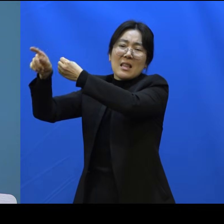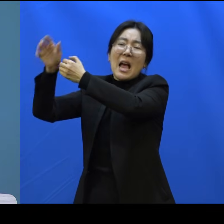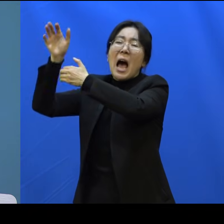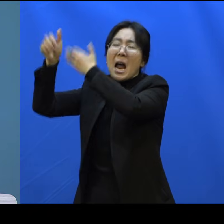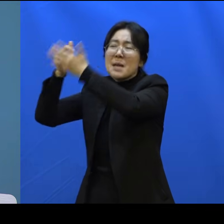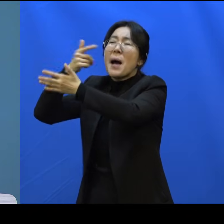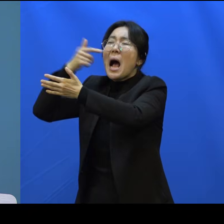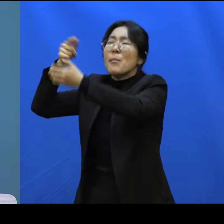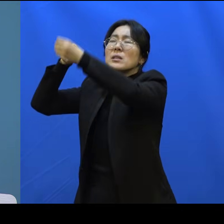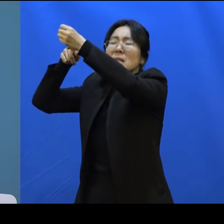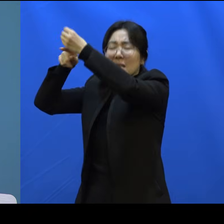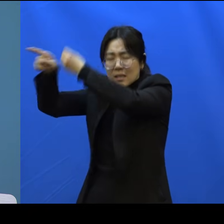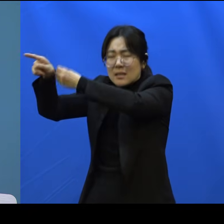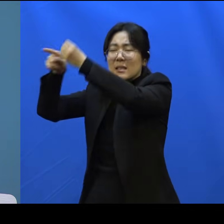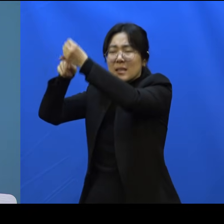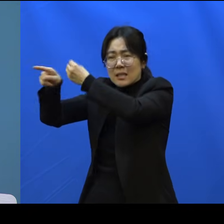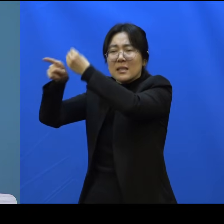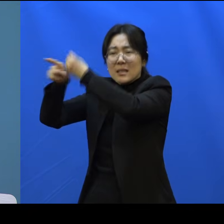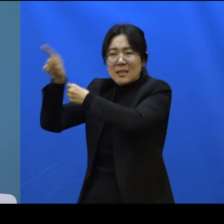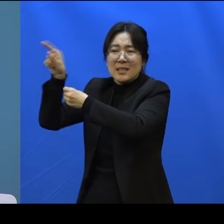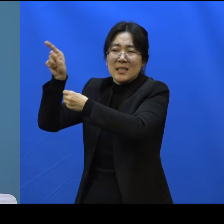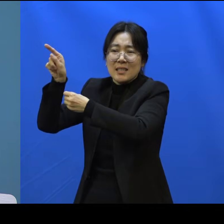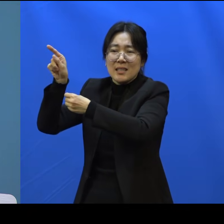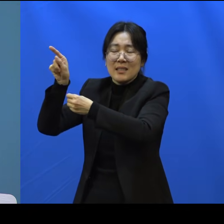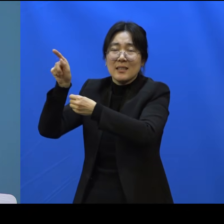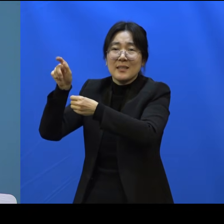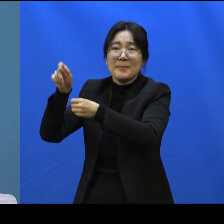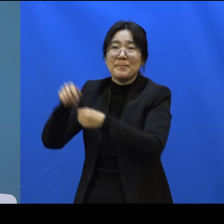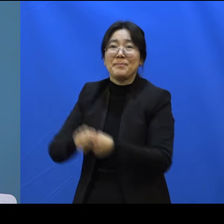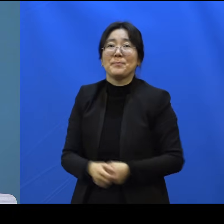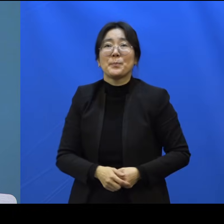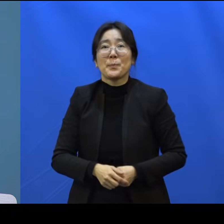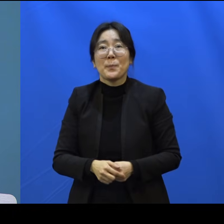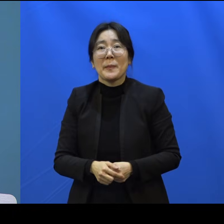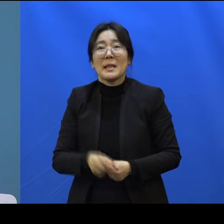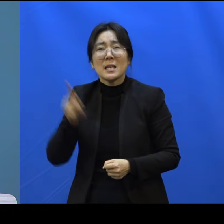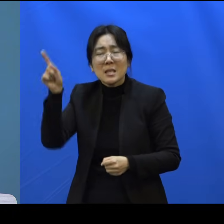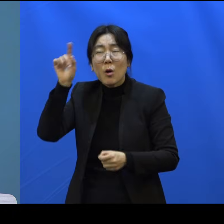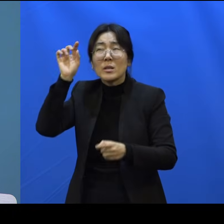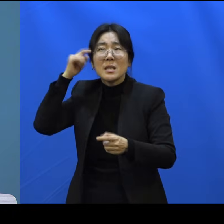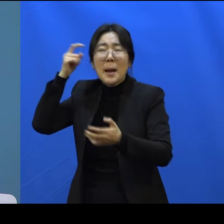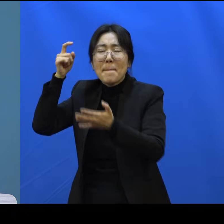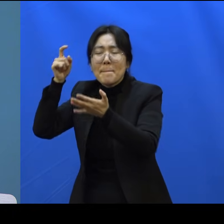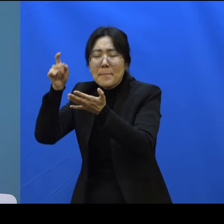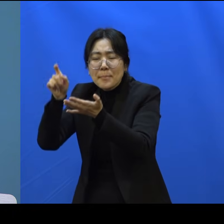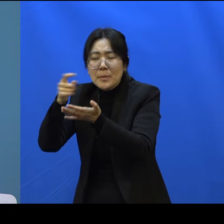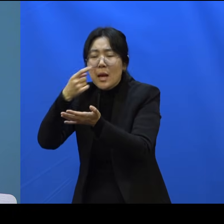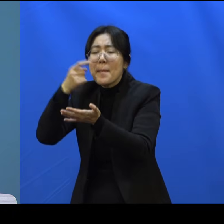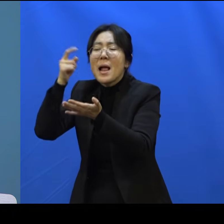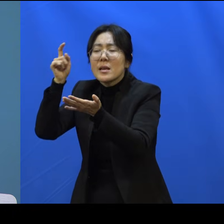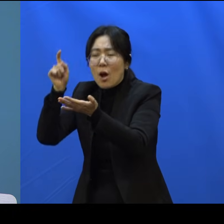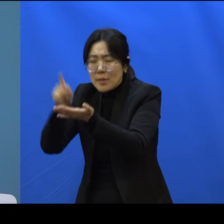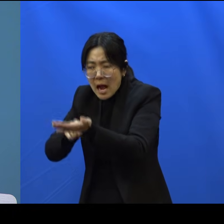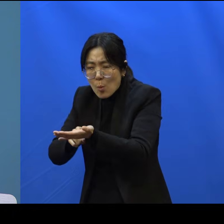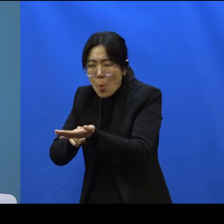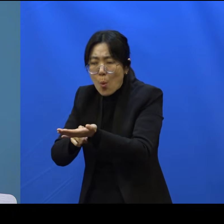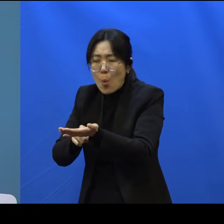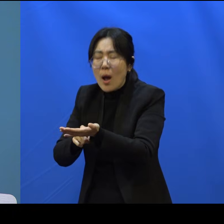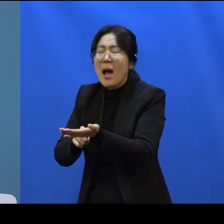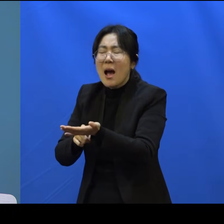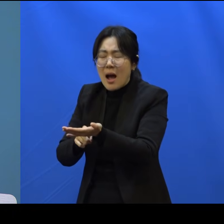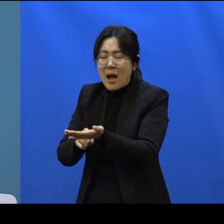거죠. 예. 그리고 이제 우리가 어떻게 해야 됩니까? 점점 약함을 인정하고 하나님의 도우심을 구하는 거예요.